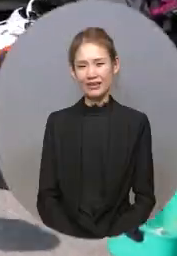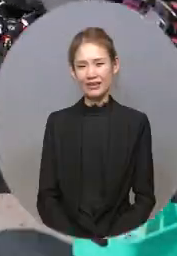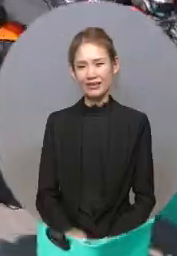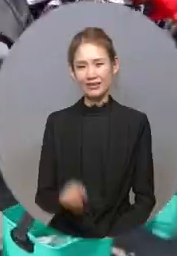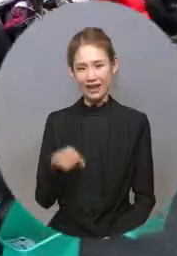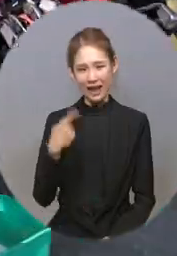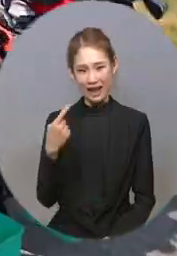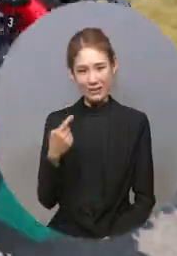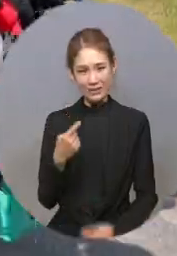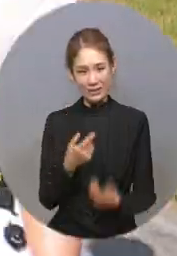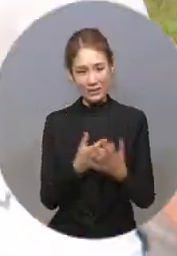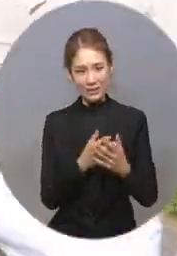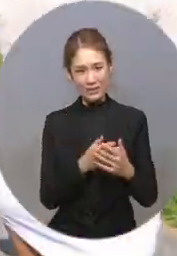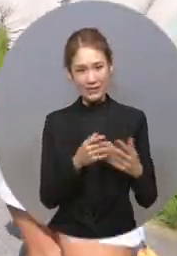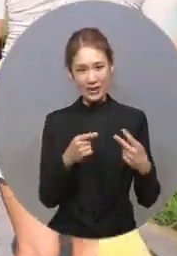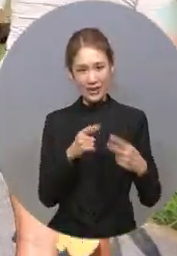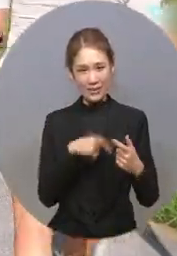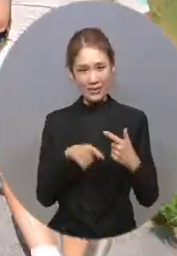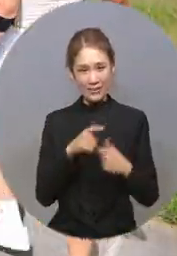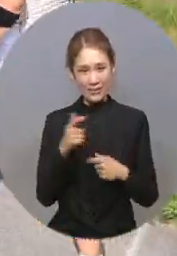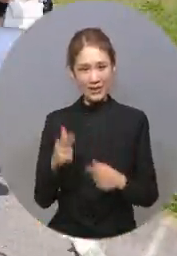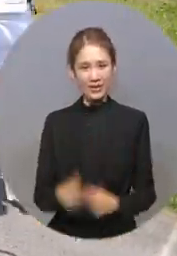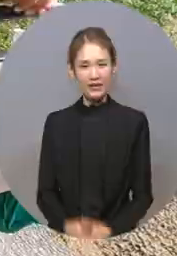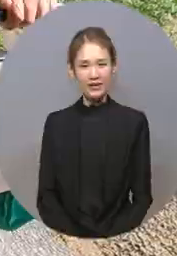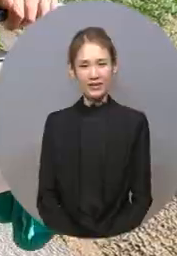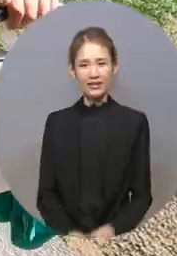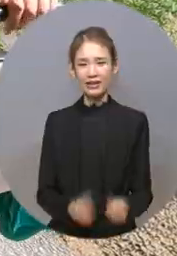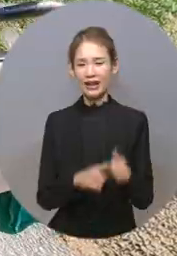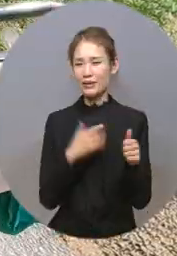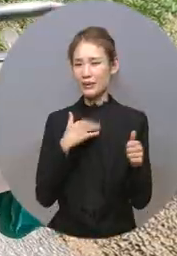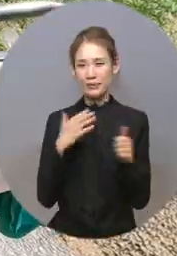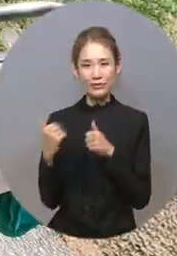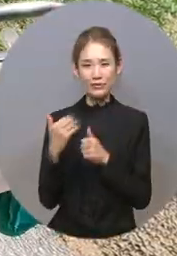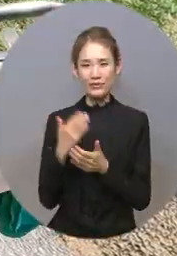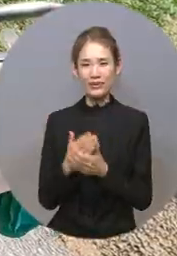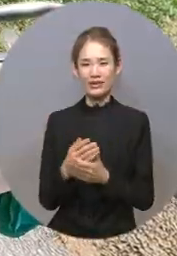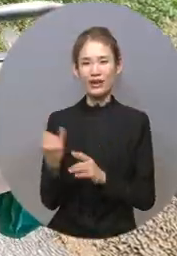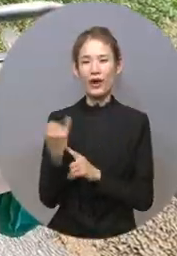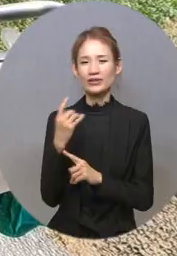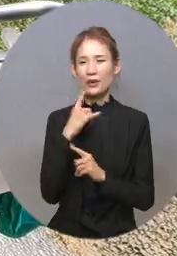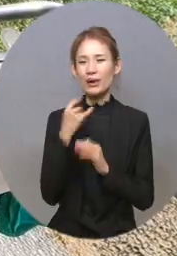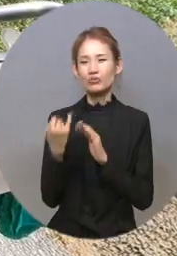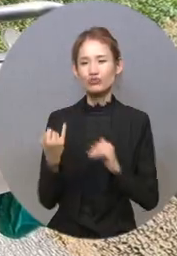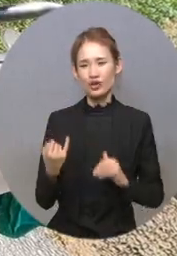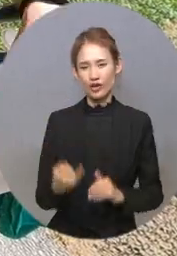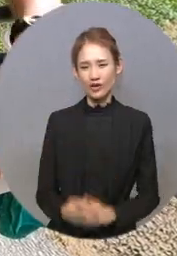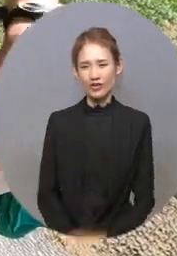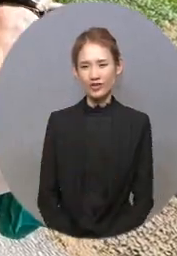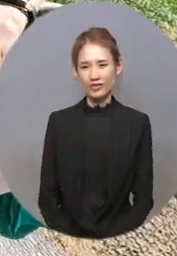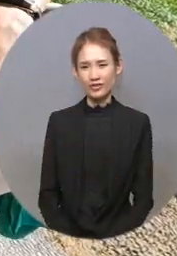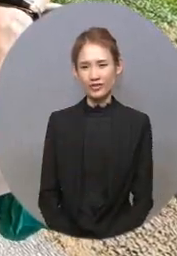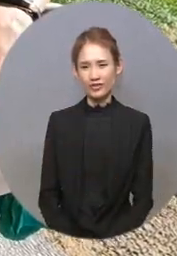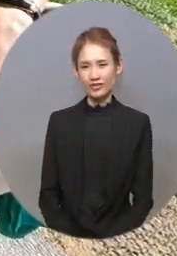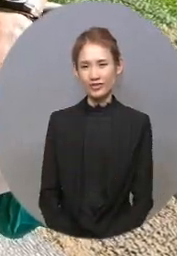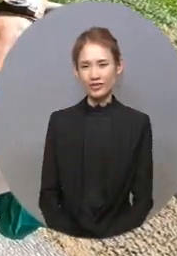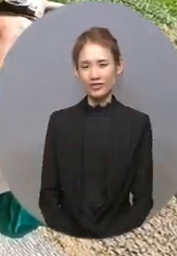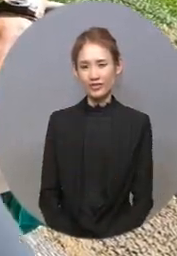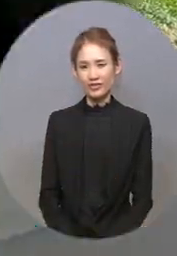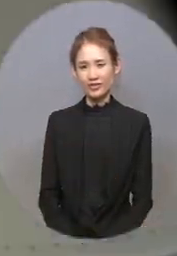야, 여기 정말. 대판이다, 대판. 앞으로 남자 게스트 부르지 마. 여자만 불러. 어? 아니,